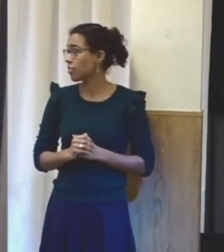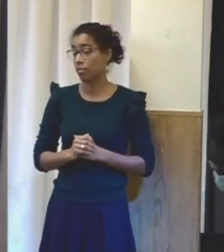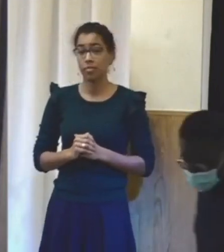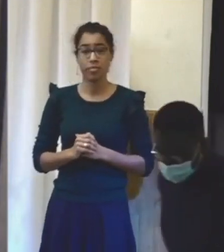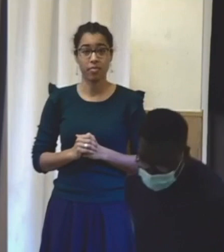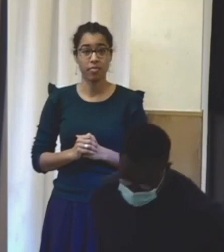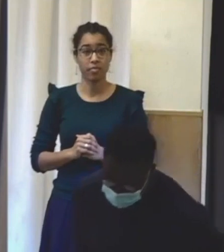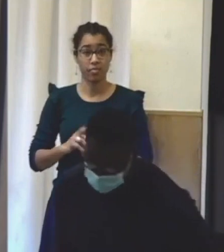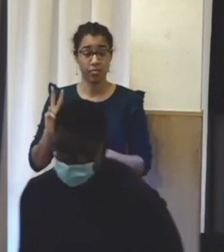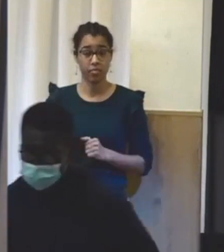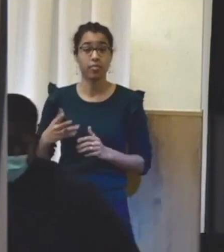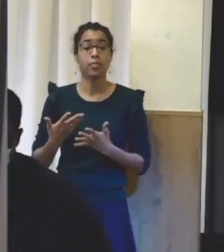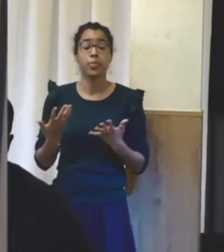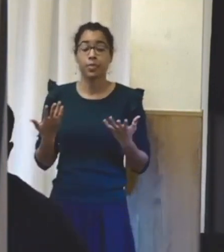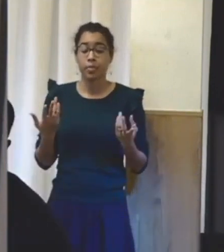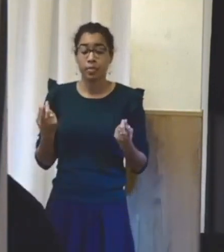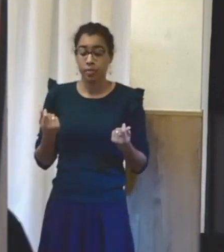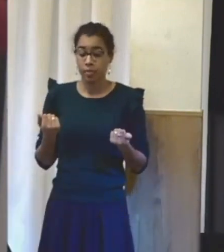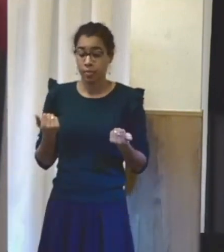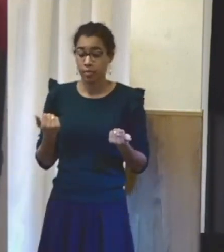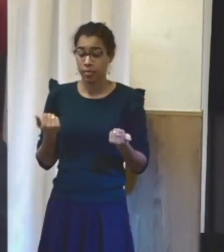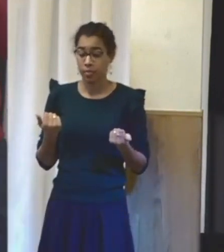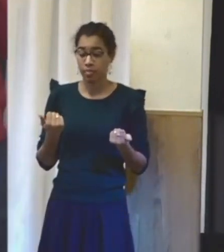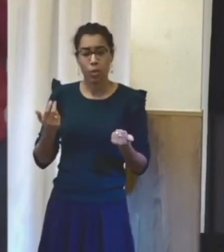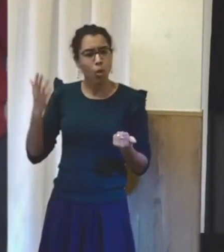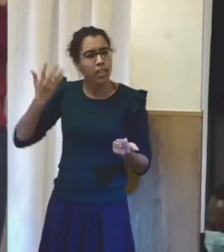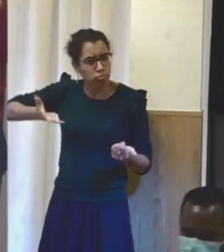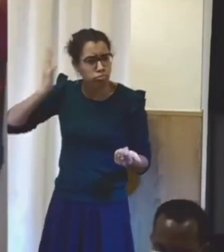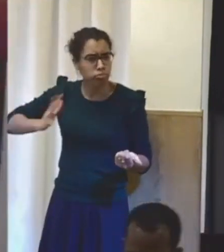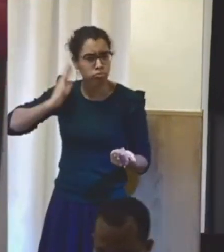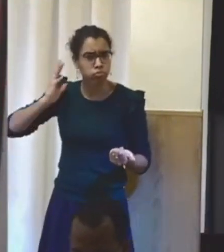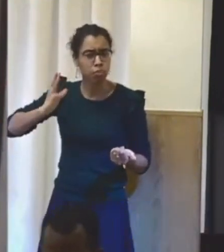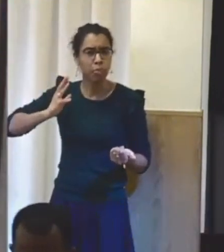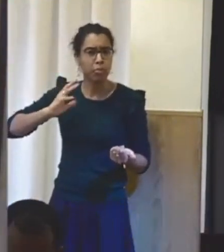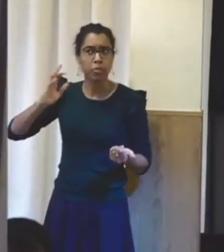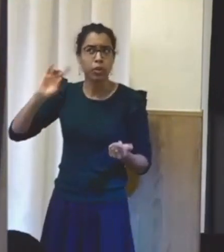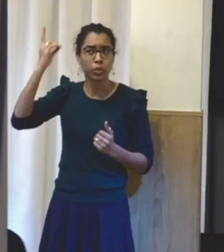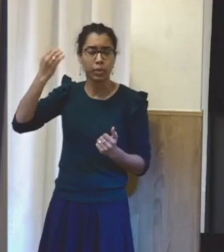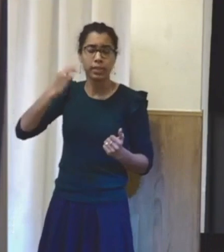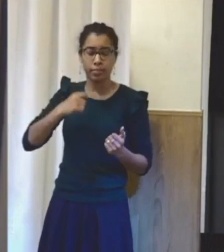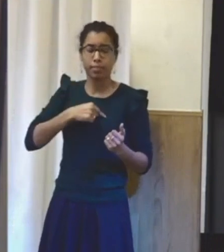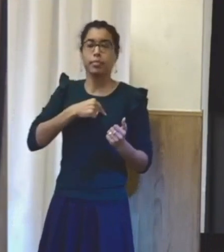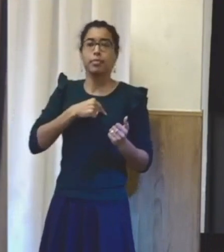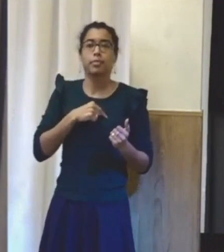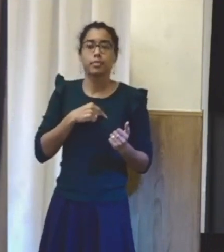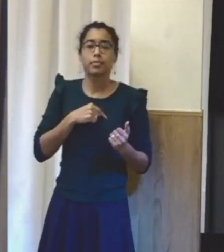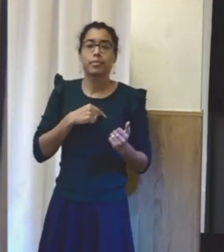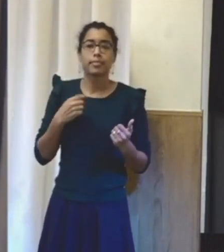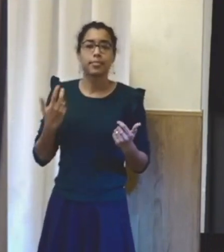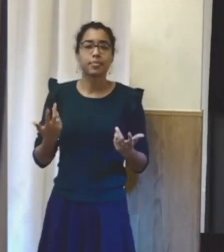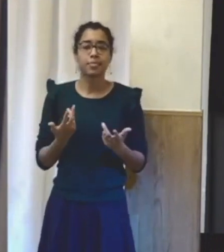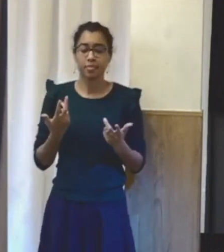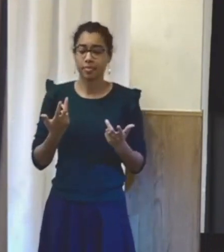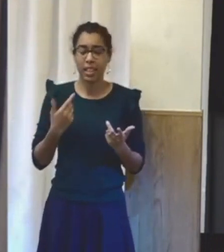que j'ai eu cette parole qui m'est venue sur le cœur. Et